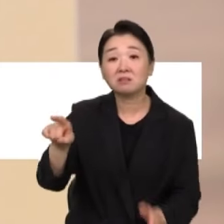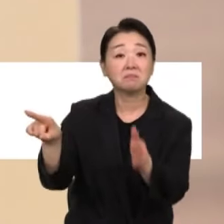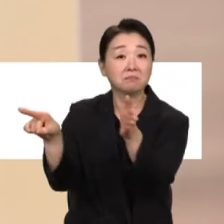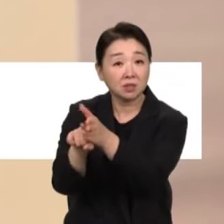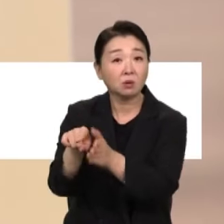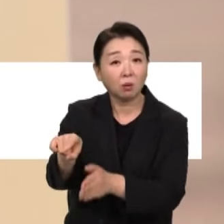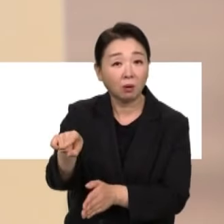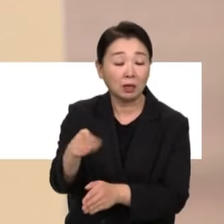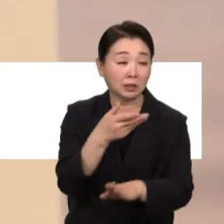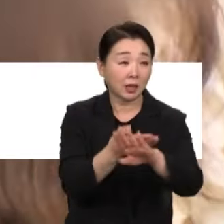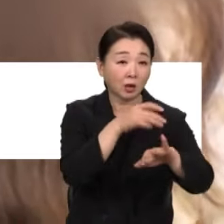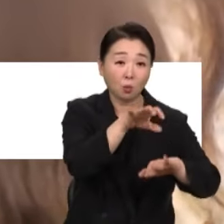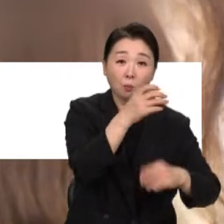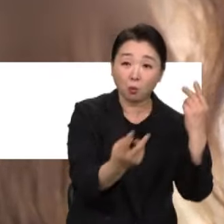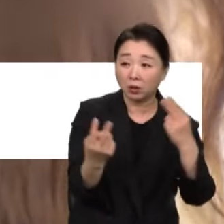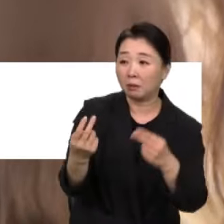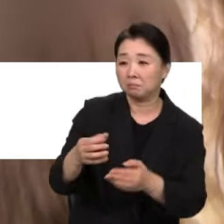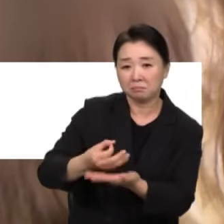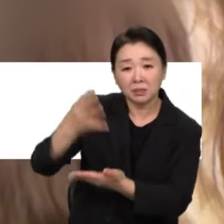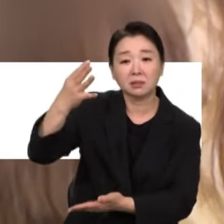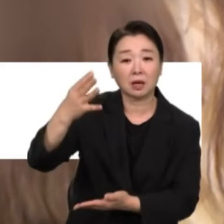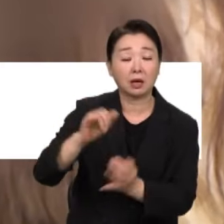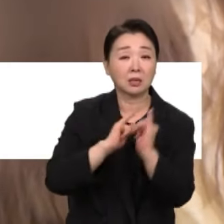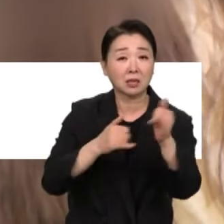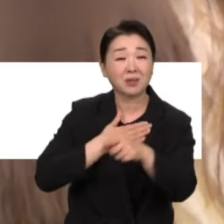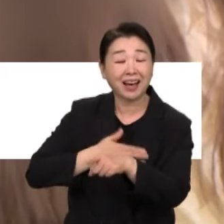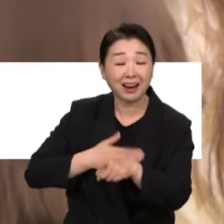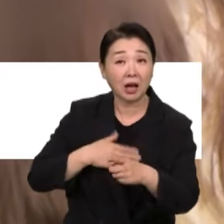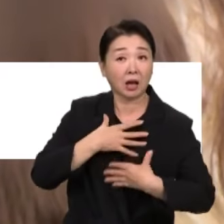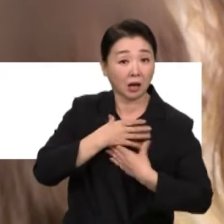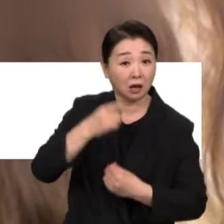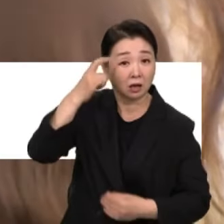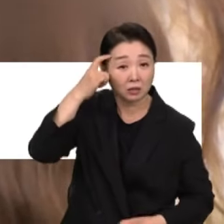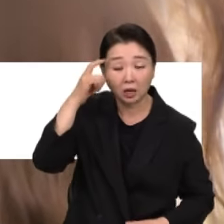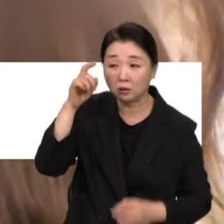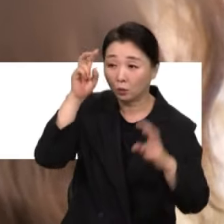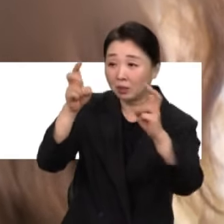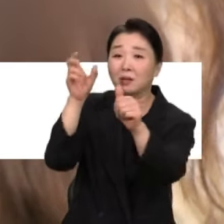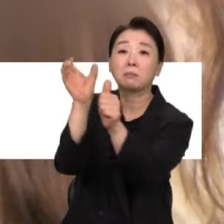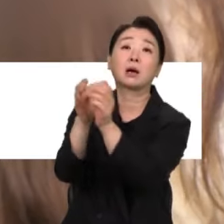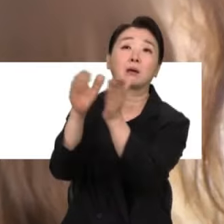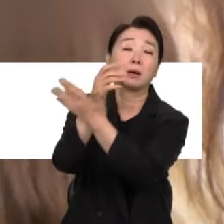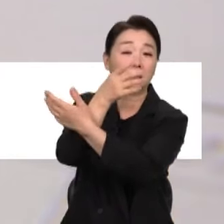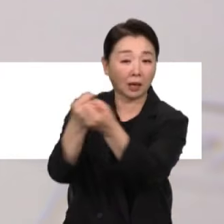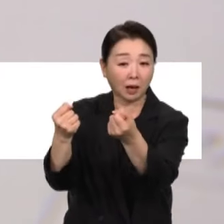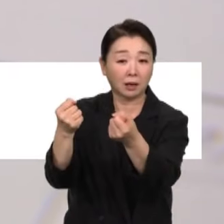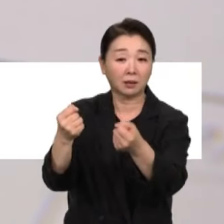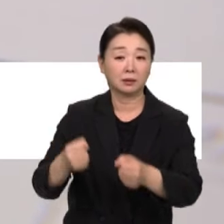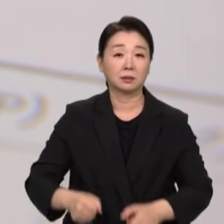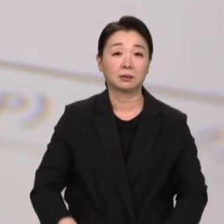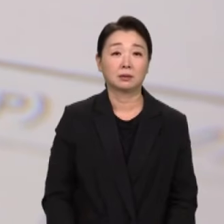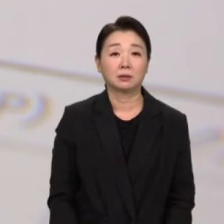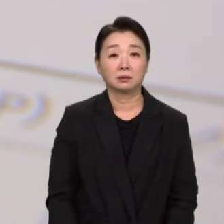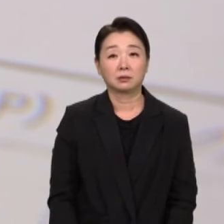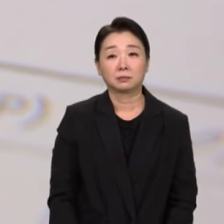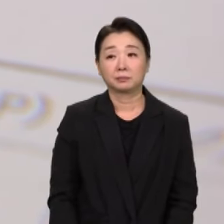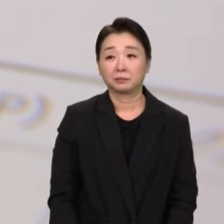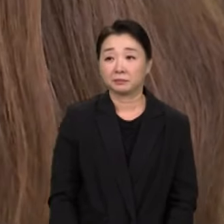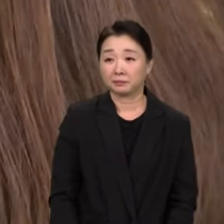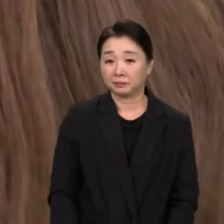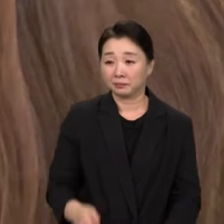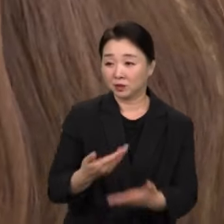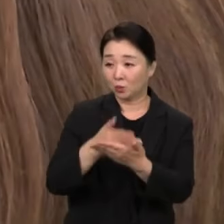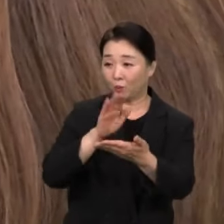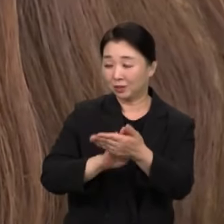다른데보다 더 비싸고 이래도 사람들 다 알고 안전하다고 생각하는 그 업체에 맡긴 건데 하지만 약속했던